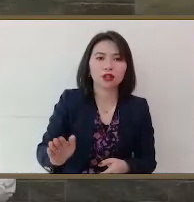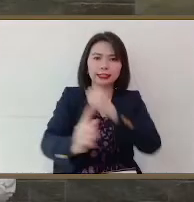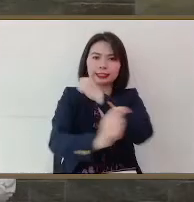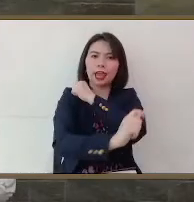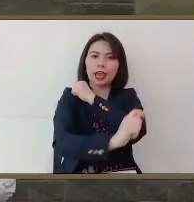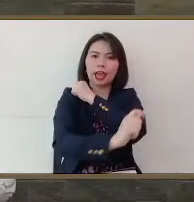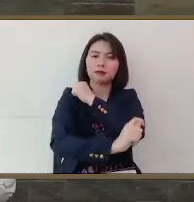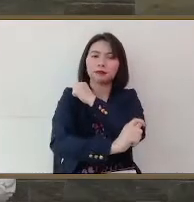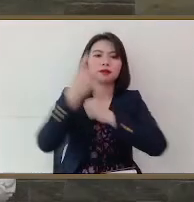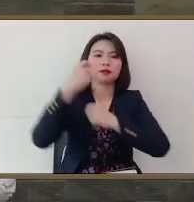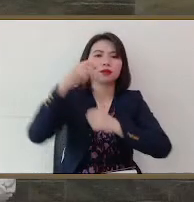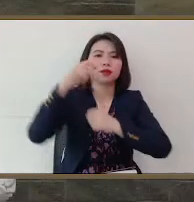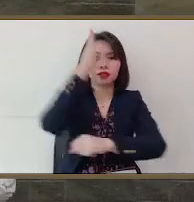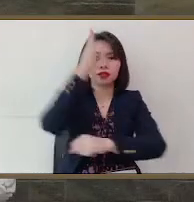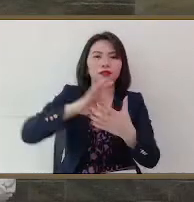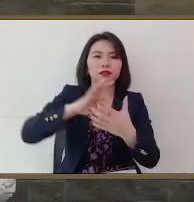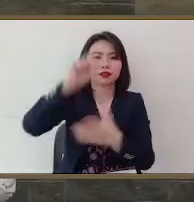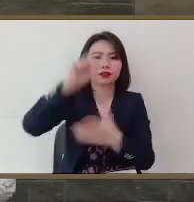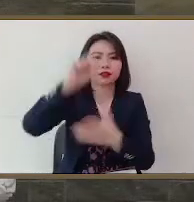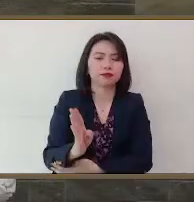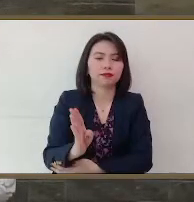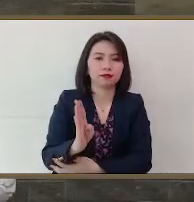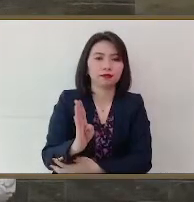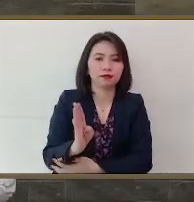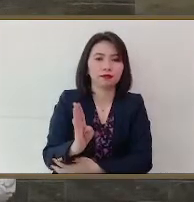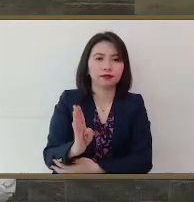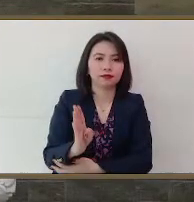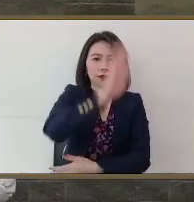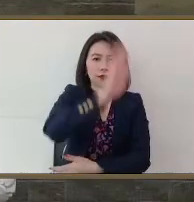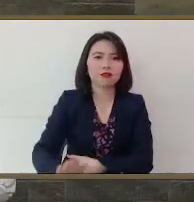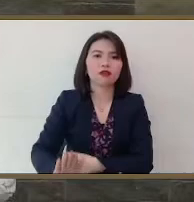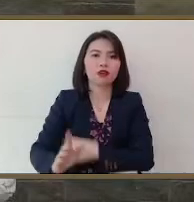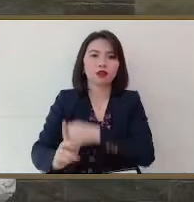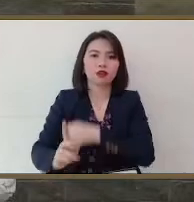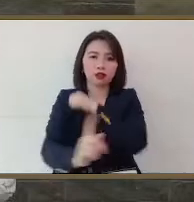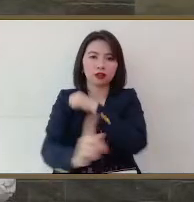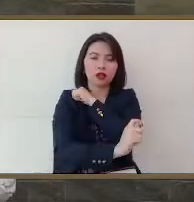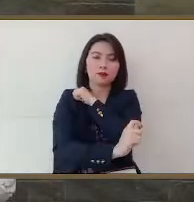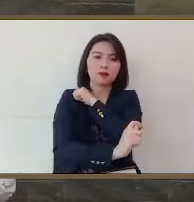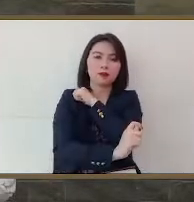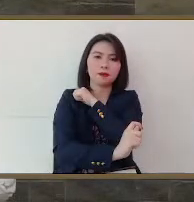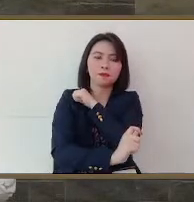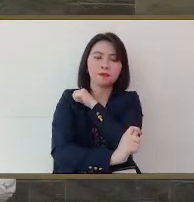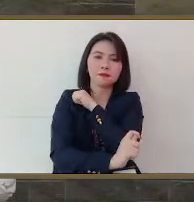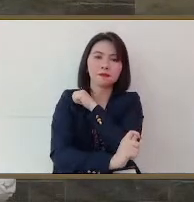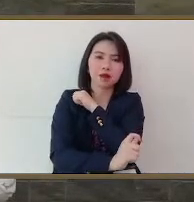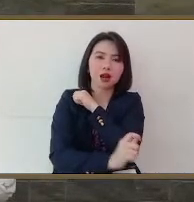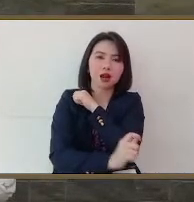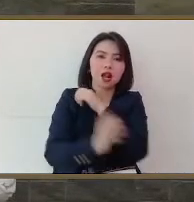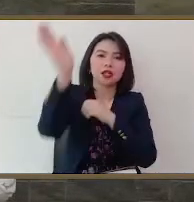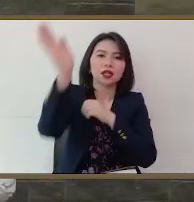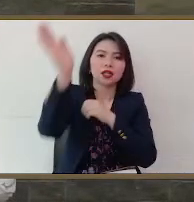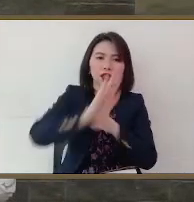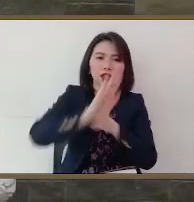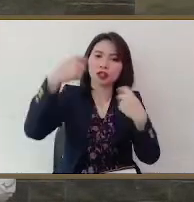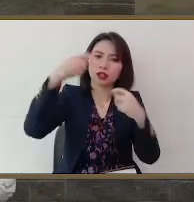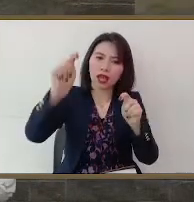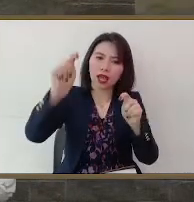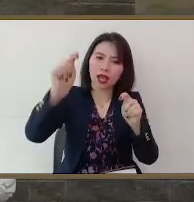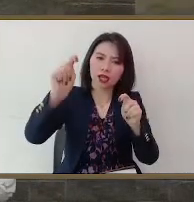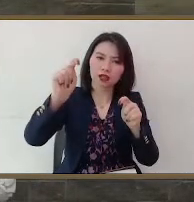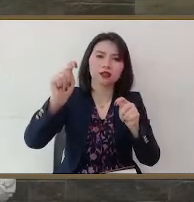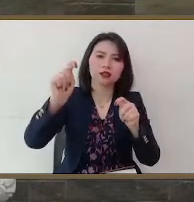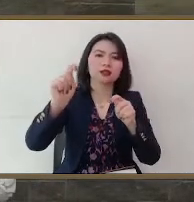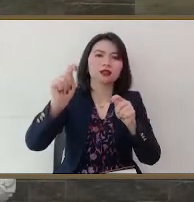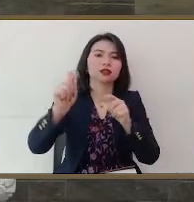the Son of God. Do not tempt. Do not test. Testing is not